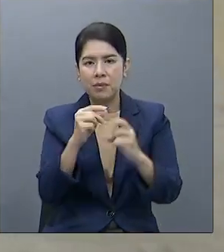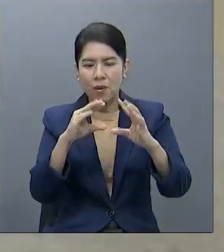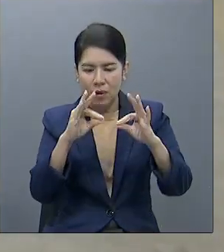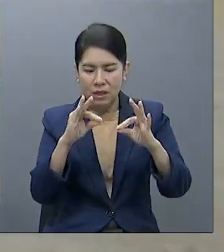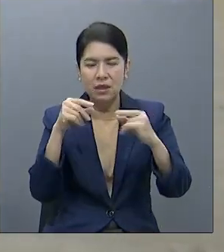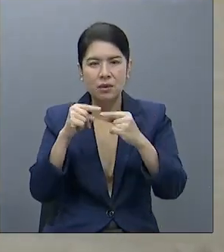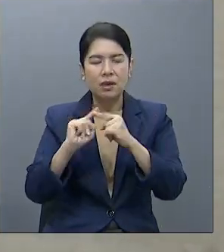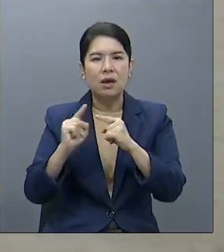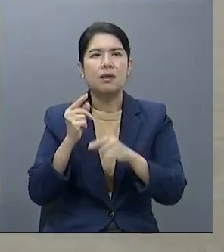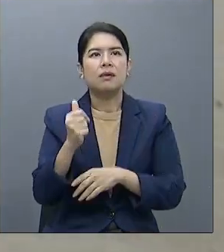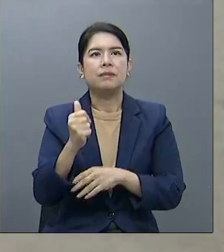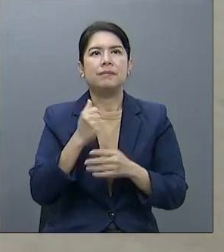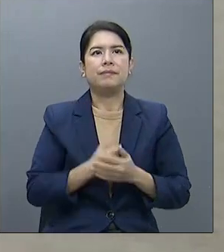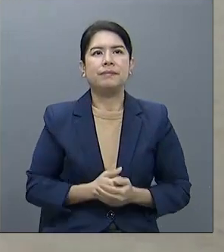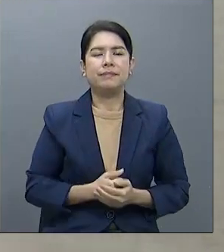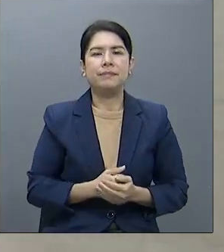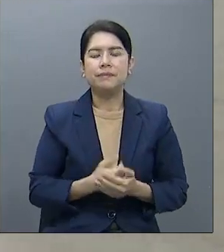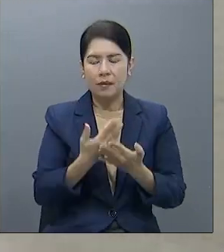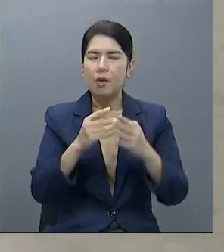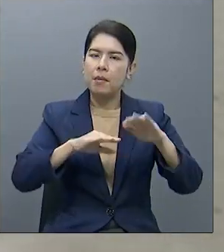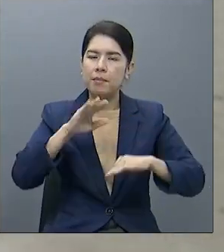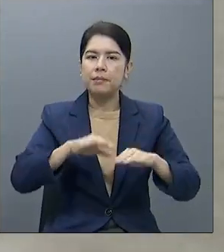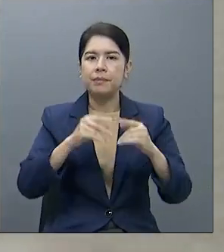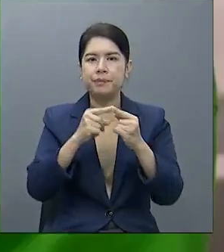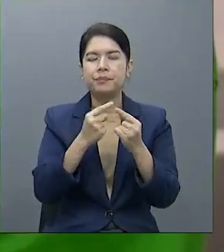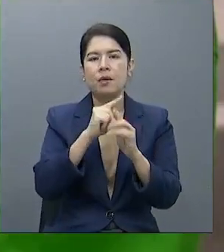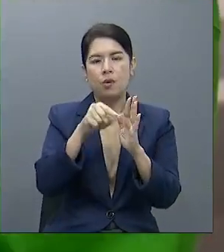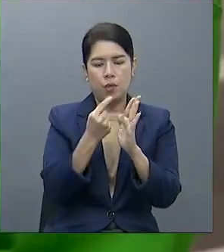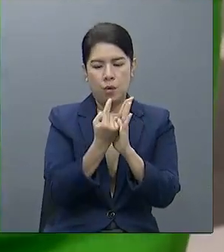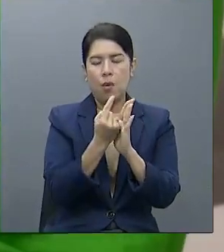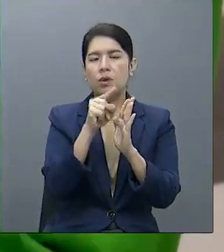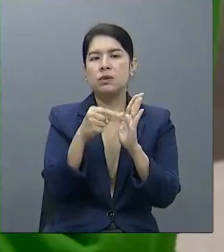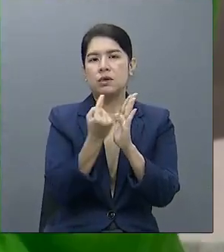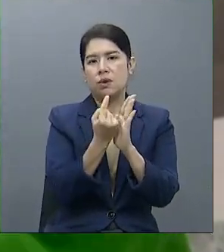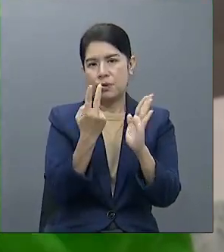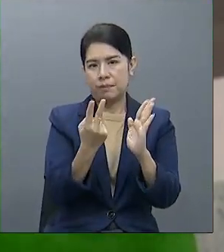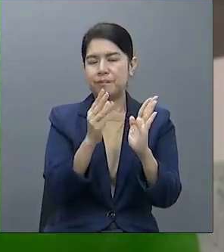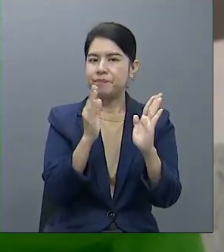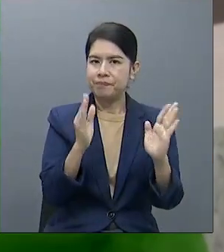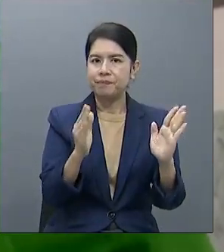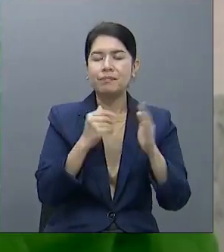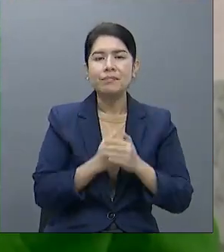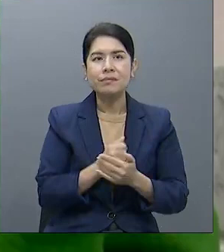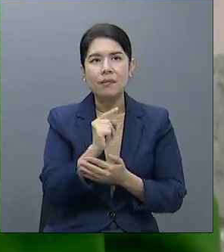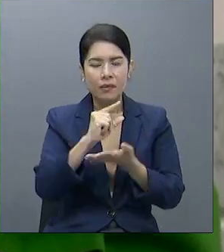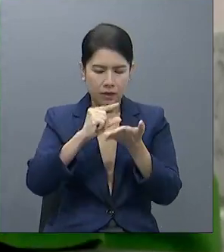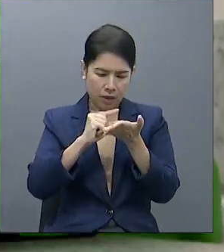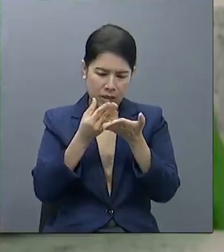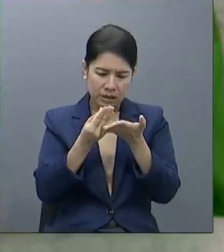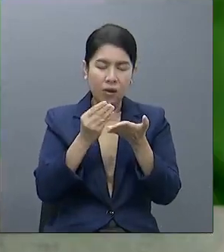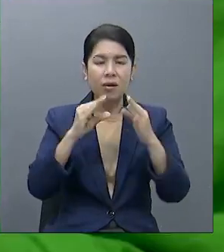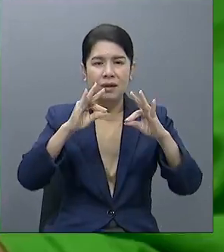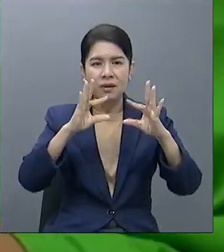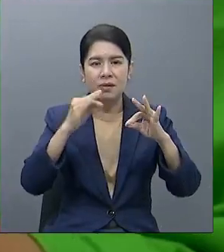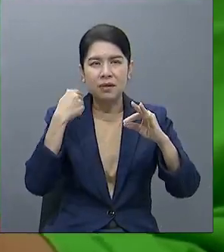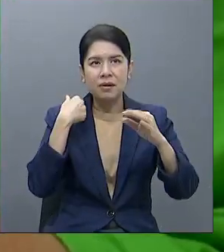70องศาเซลเซียสใช้เวลาประมาณ 1-2 ชั่วโมงนะคะจากนั้นก็มันก็จะขึ้นรูปเป็นของเหลวดืดเนาะ